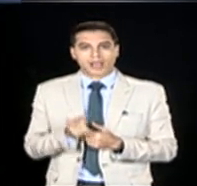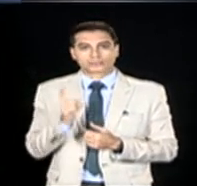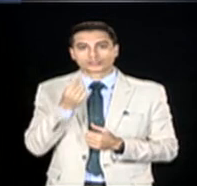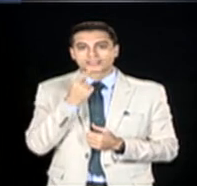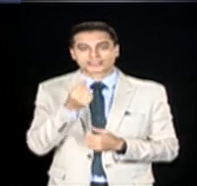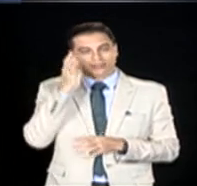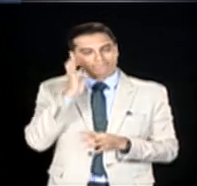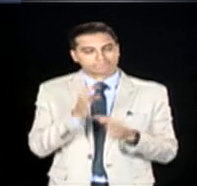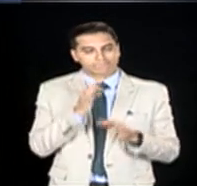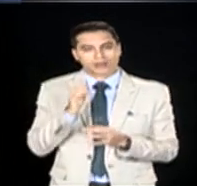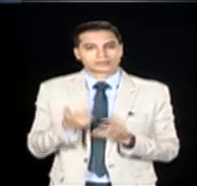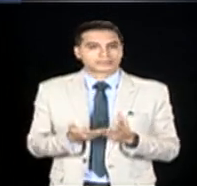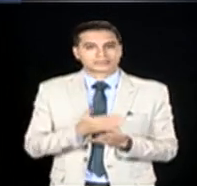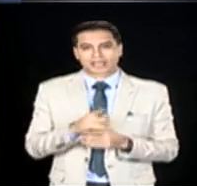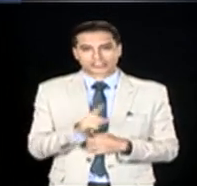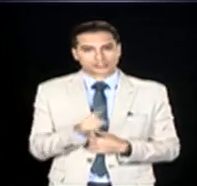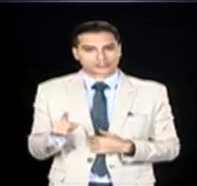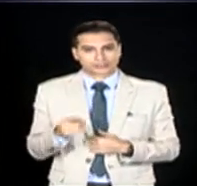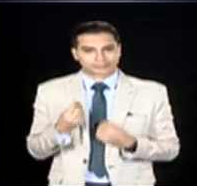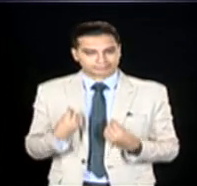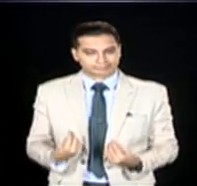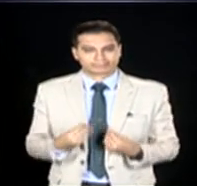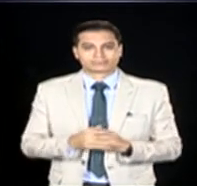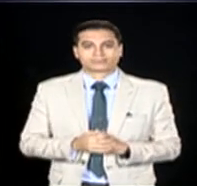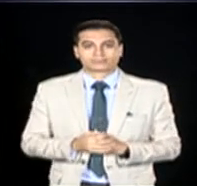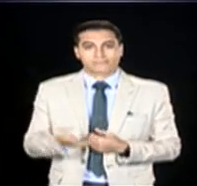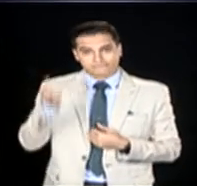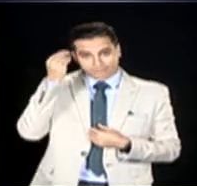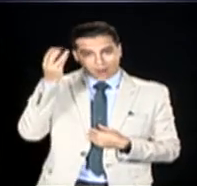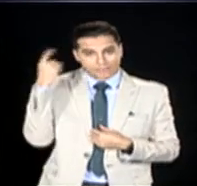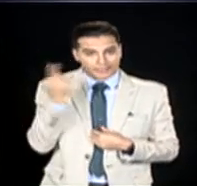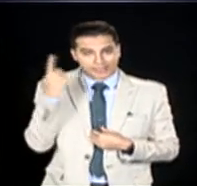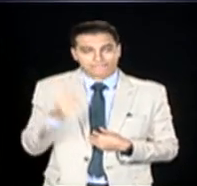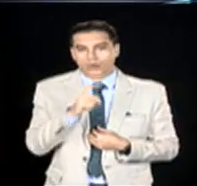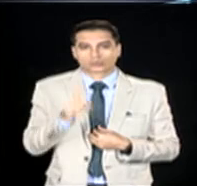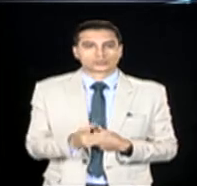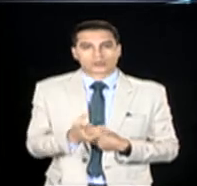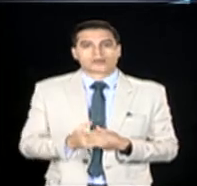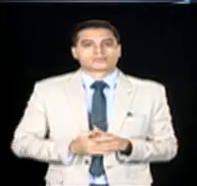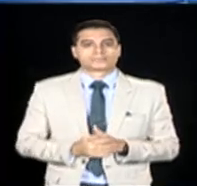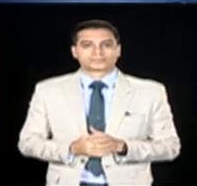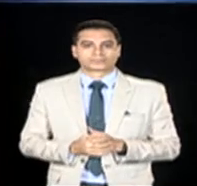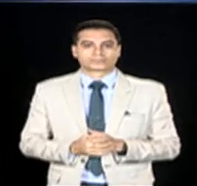ثانية، محدش يستعجل. معلومات عامة، والسؤال هو: